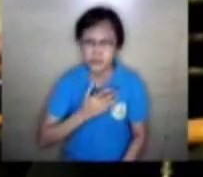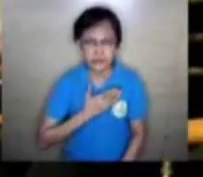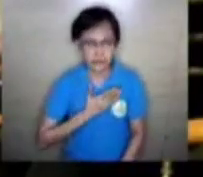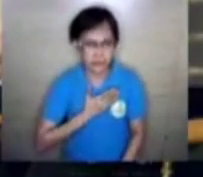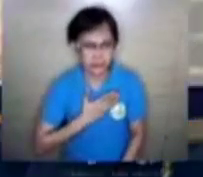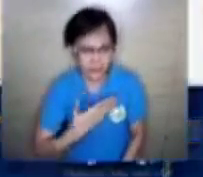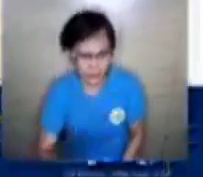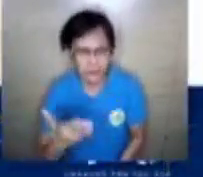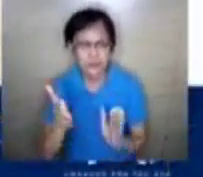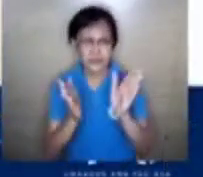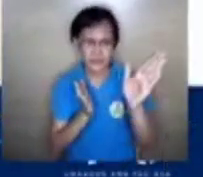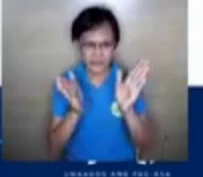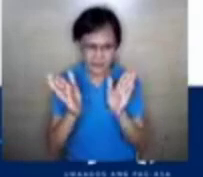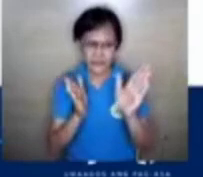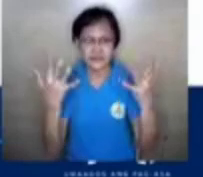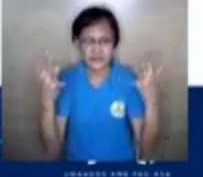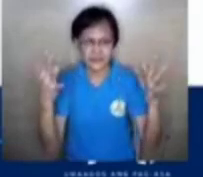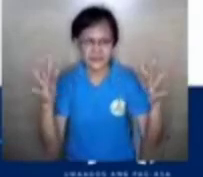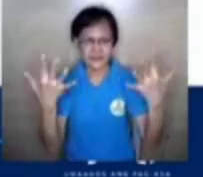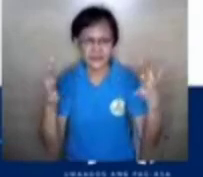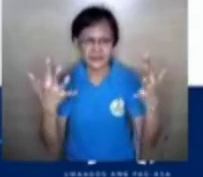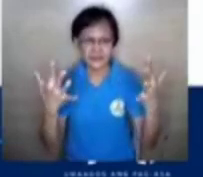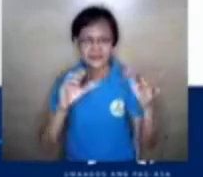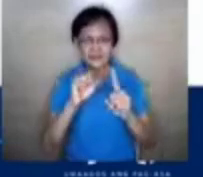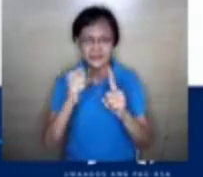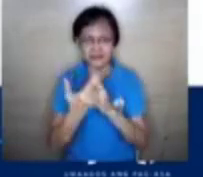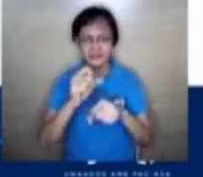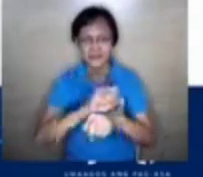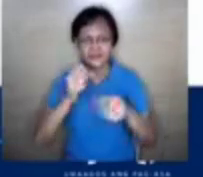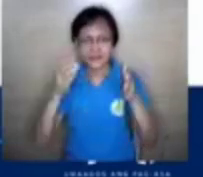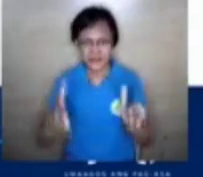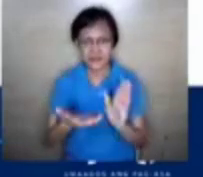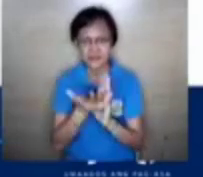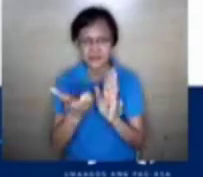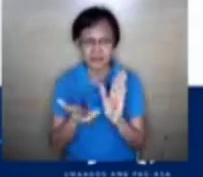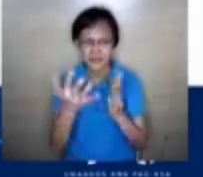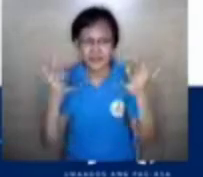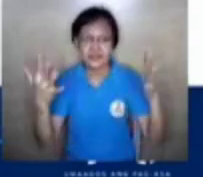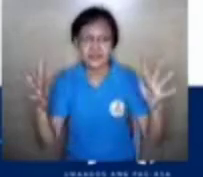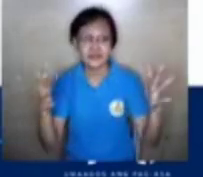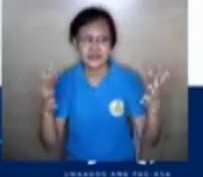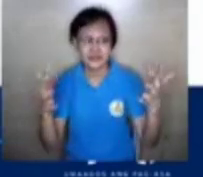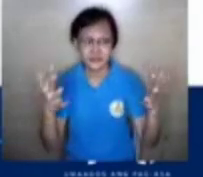sa paglilingkod. Palakpahan po natin ang ating mga social workers, daycare teachers.